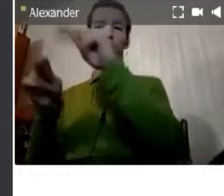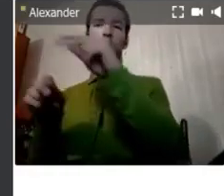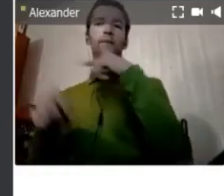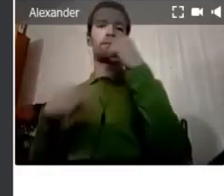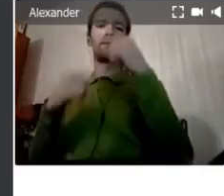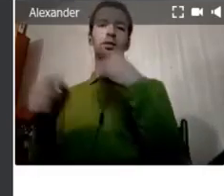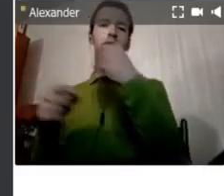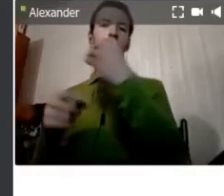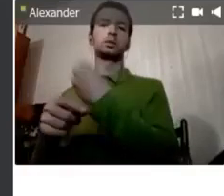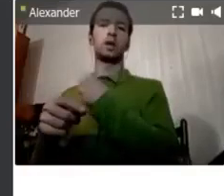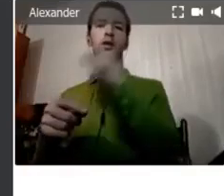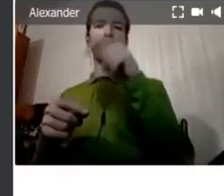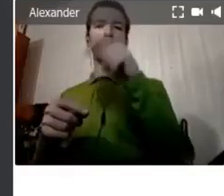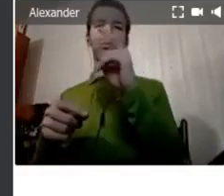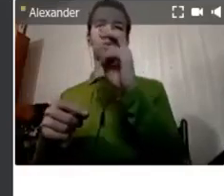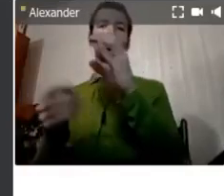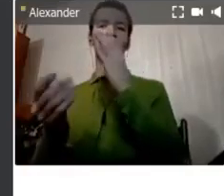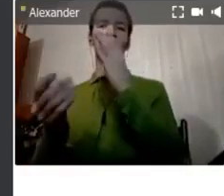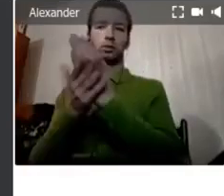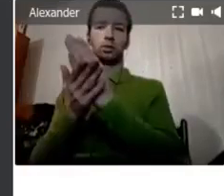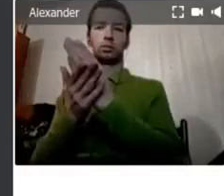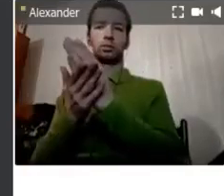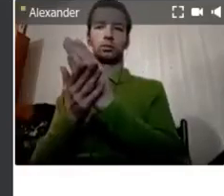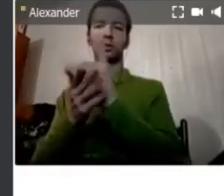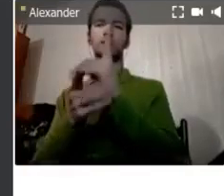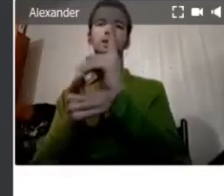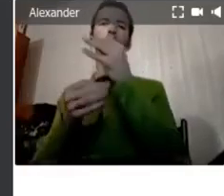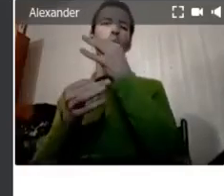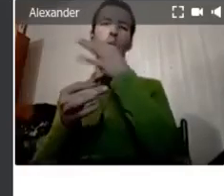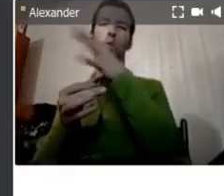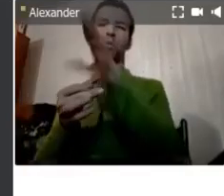Олега. Это уж поскольку